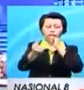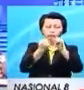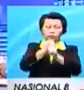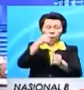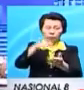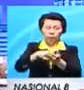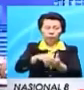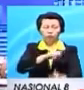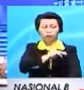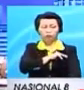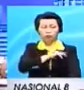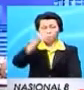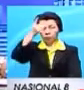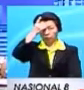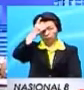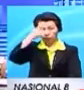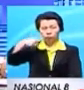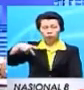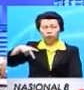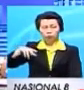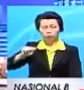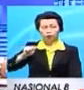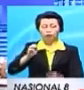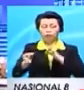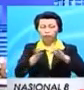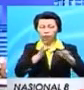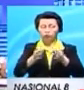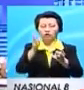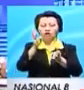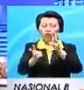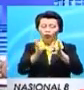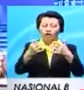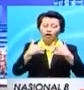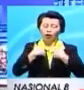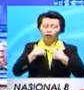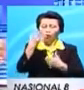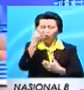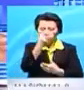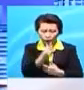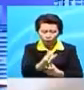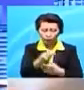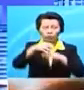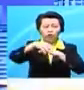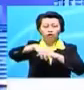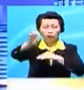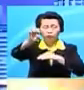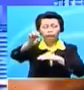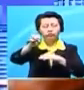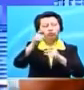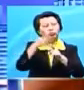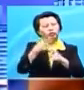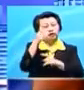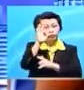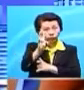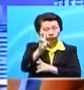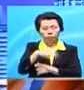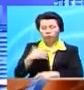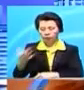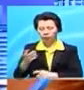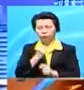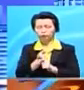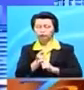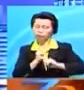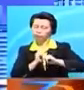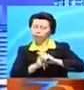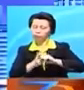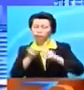ini. Menterinya, Datuk Seri Mustafa Mohamad menjelaskan walaupun terdapat penguncupan dalam nilai ekspor pada bulan Julai, beliau tetap